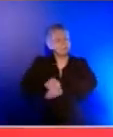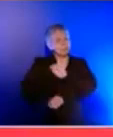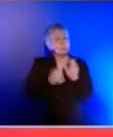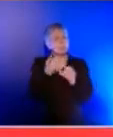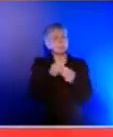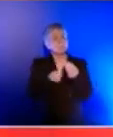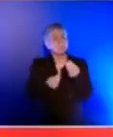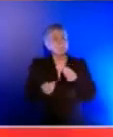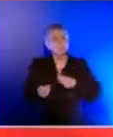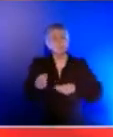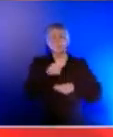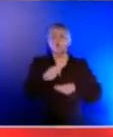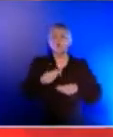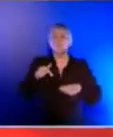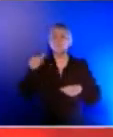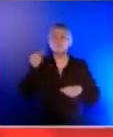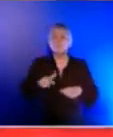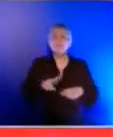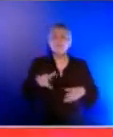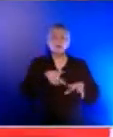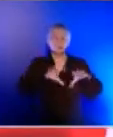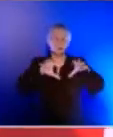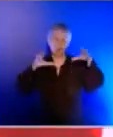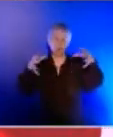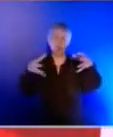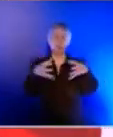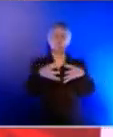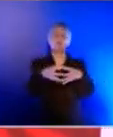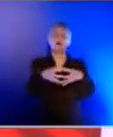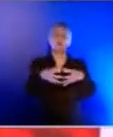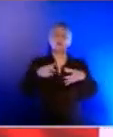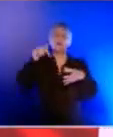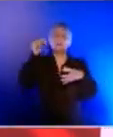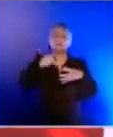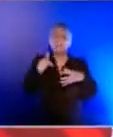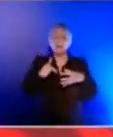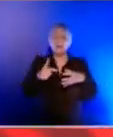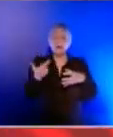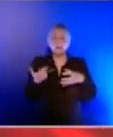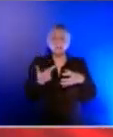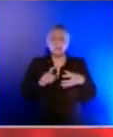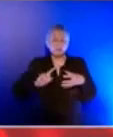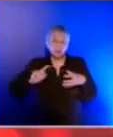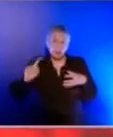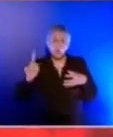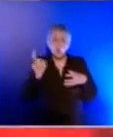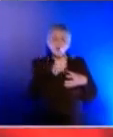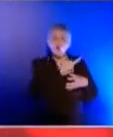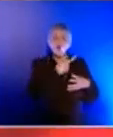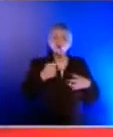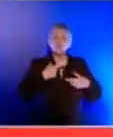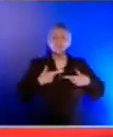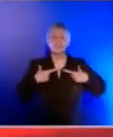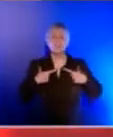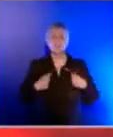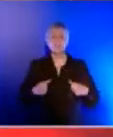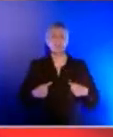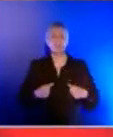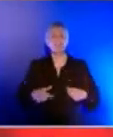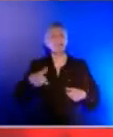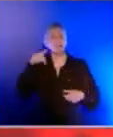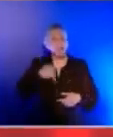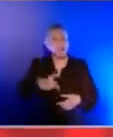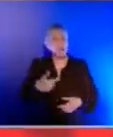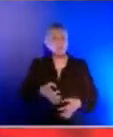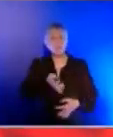ένα κόμμα των μελών του. Ένα κόμμα που θα είναι το κόμμα στο χώρο του, στο πεδίο αναφοράς του, που θα παράγει πολιτικά γεγονότα, που